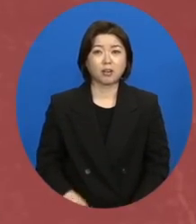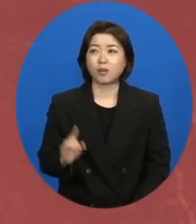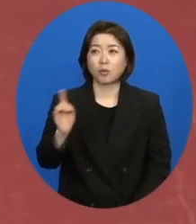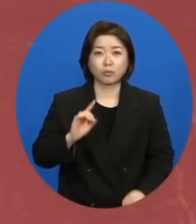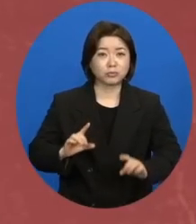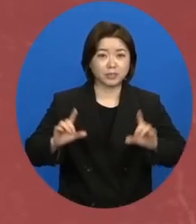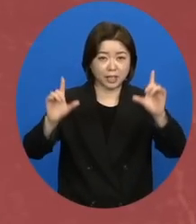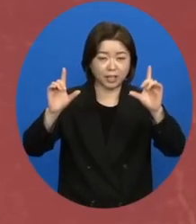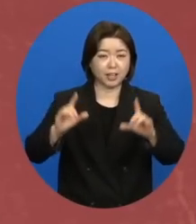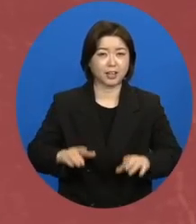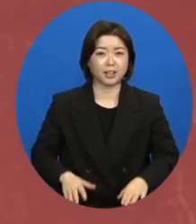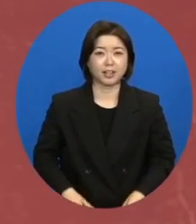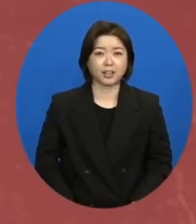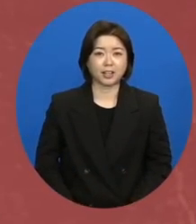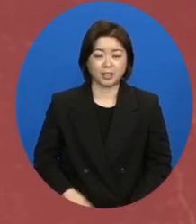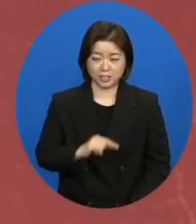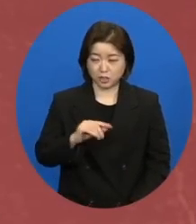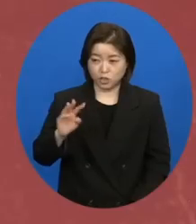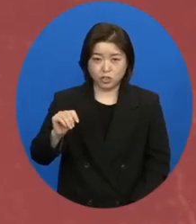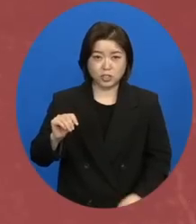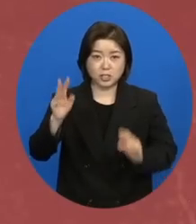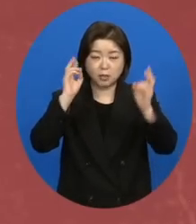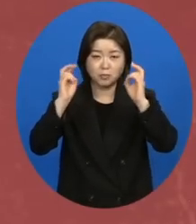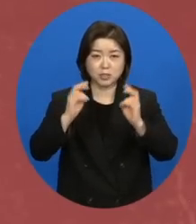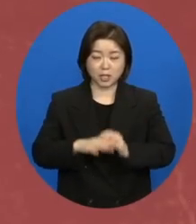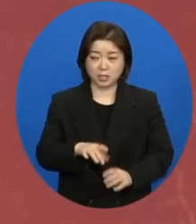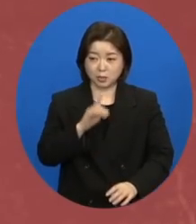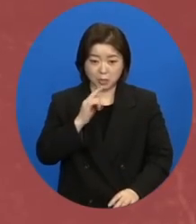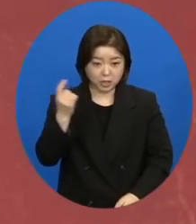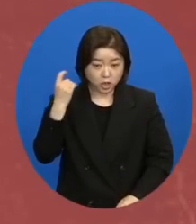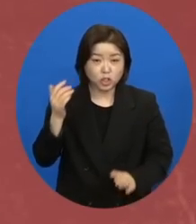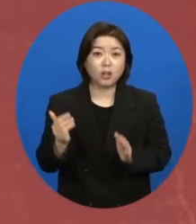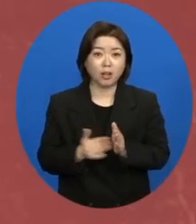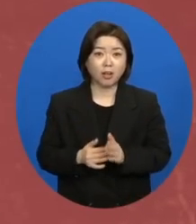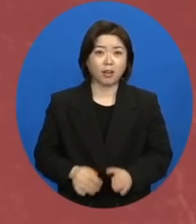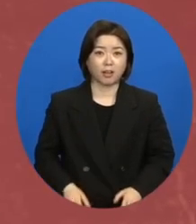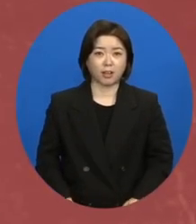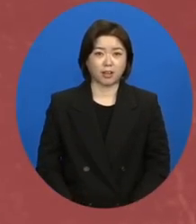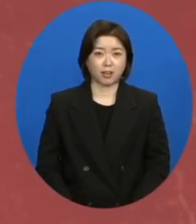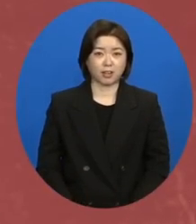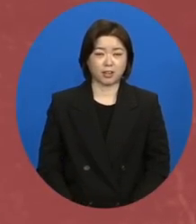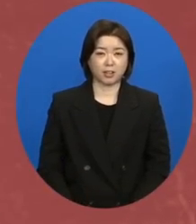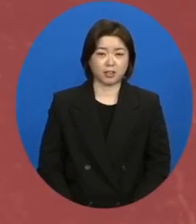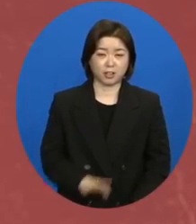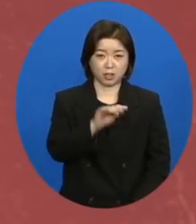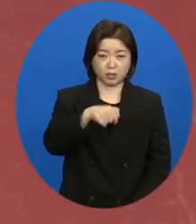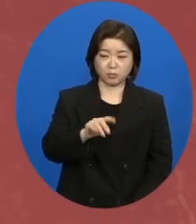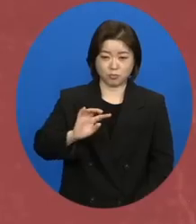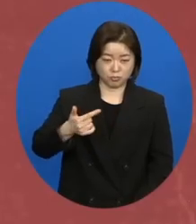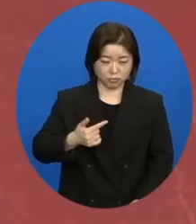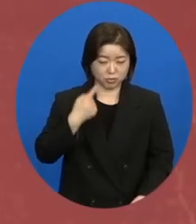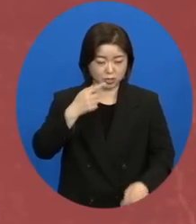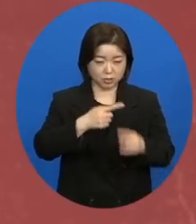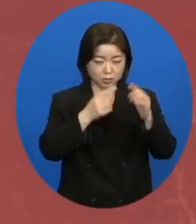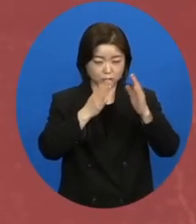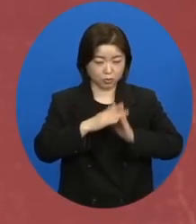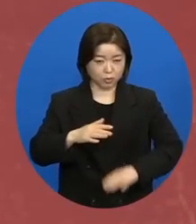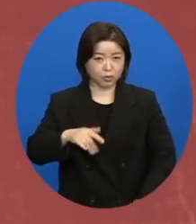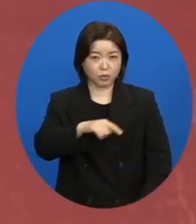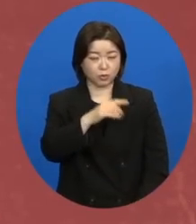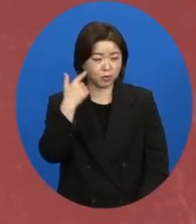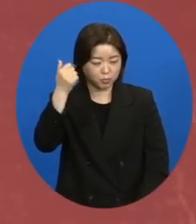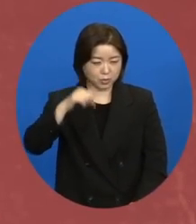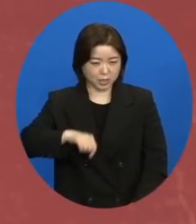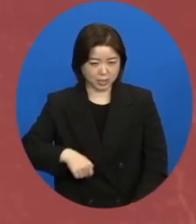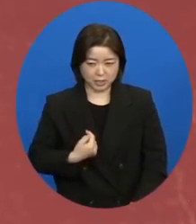날 GM 사장이 얘기를 들었나 봐요. 부강계 목사님이 새벽마다 자기네 예살로 해서